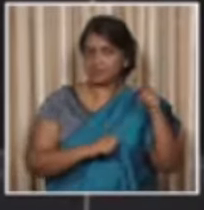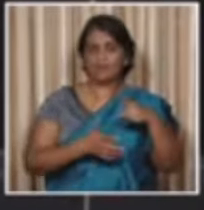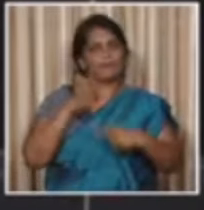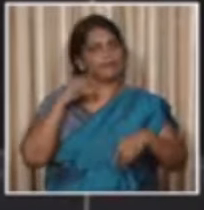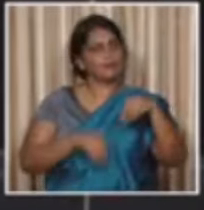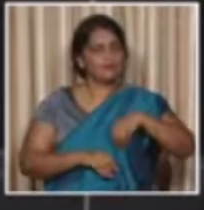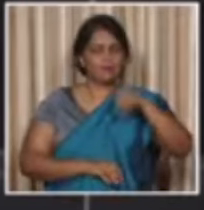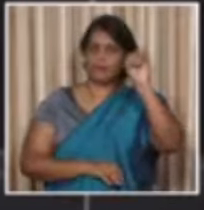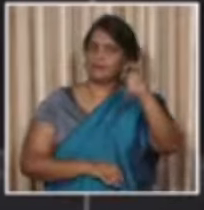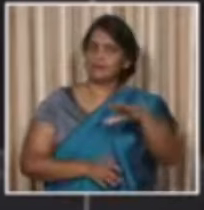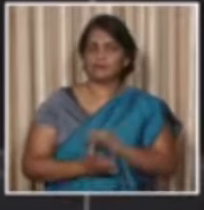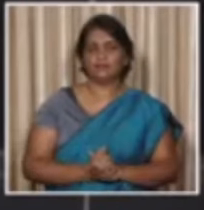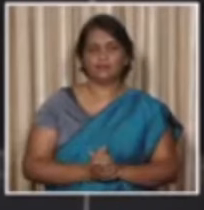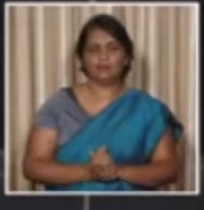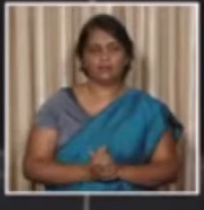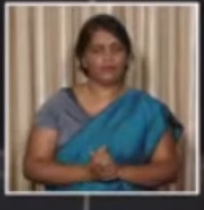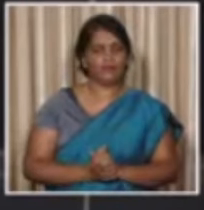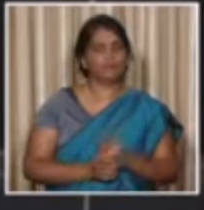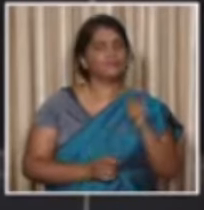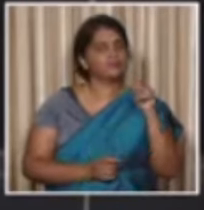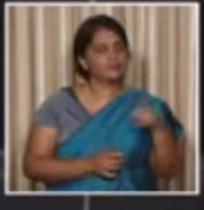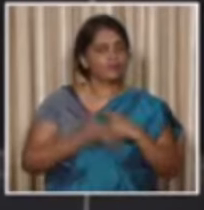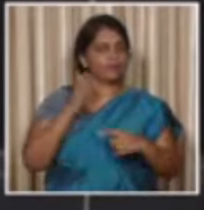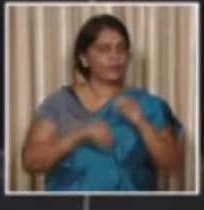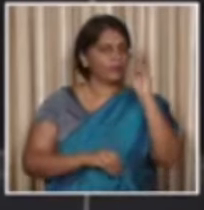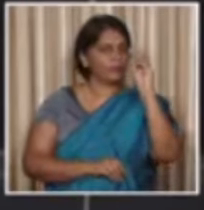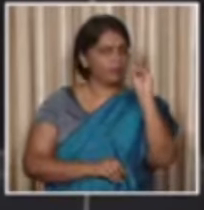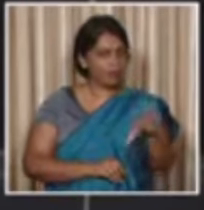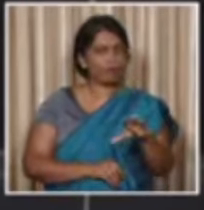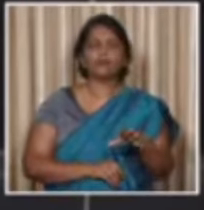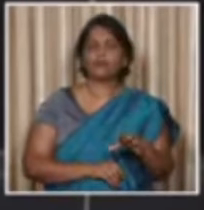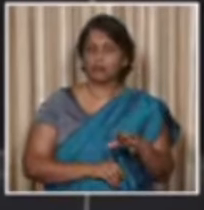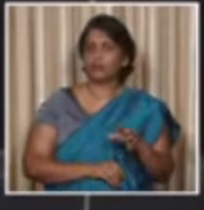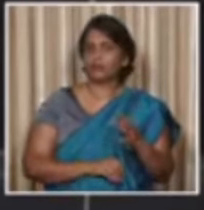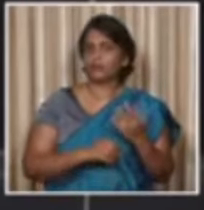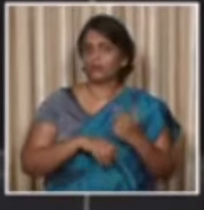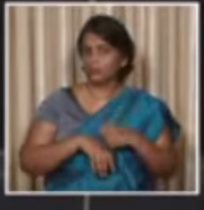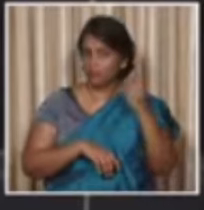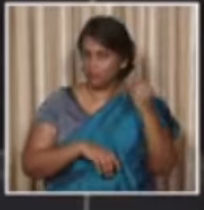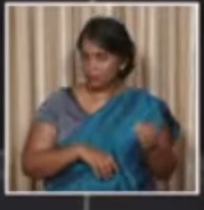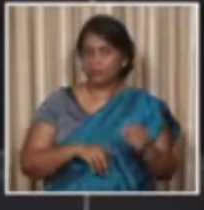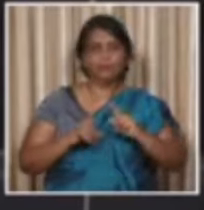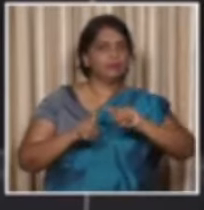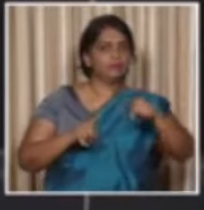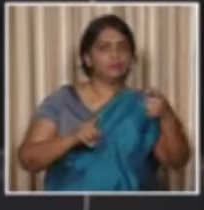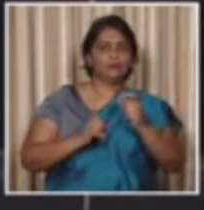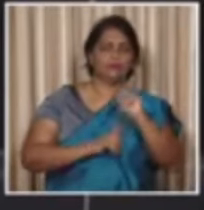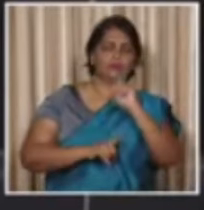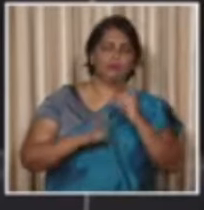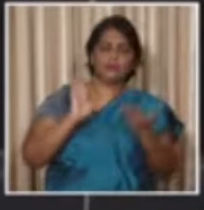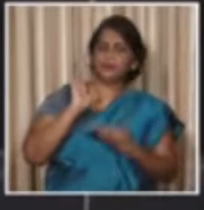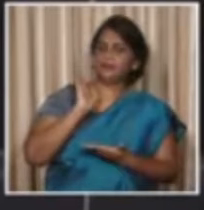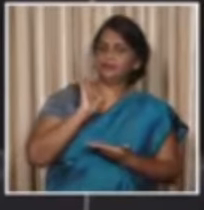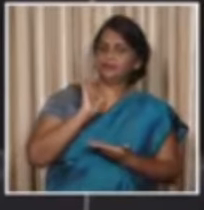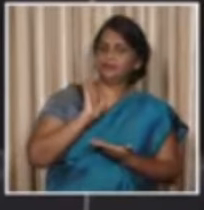ඡන්දේ පාවිච්චි කරා. ඒ අයට ඡන්දේ පාවිච්චි කරන්නට ඉඩකඩ ලැබීමත් අනිත් අය සභාගර්මයෙන්